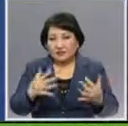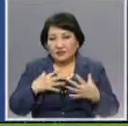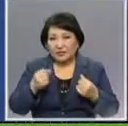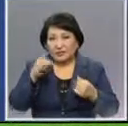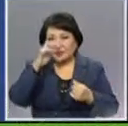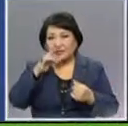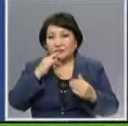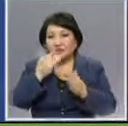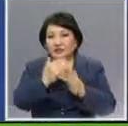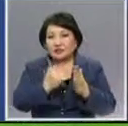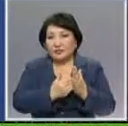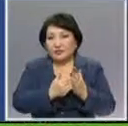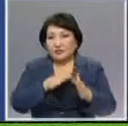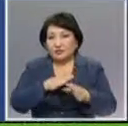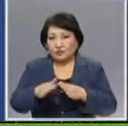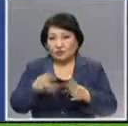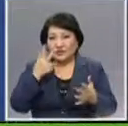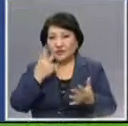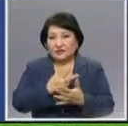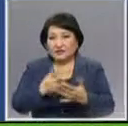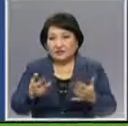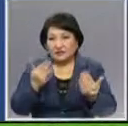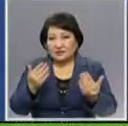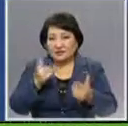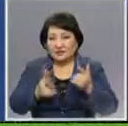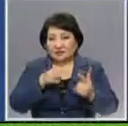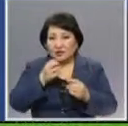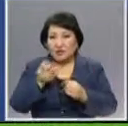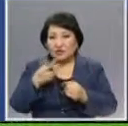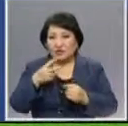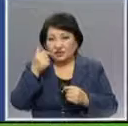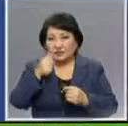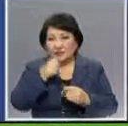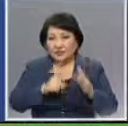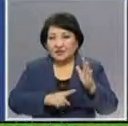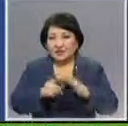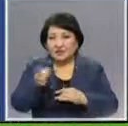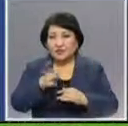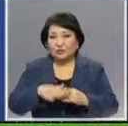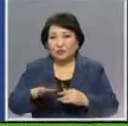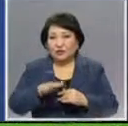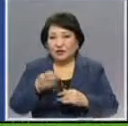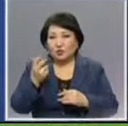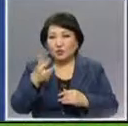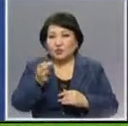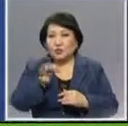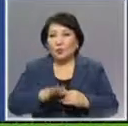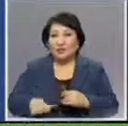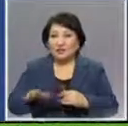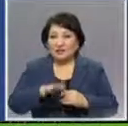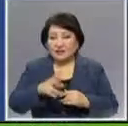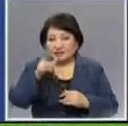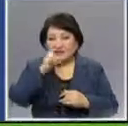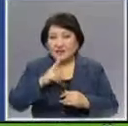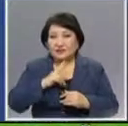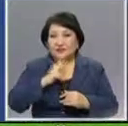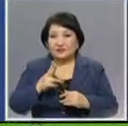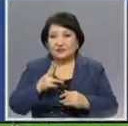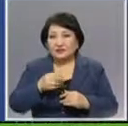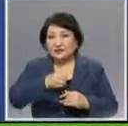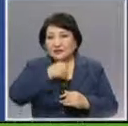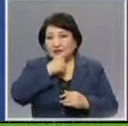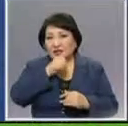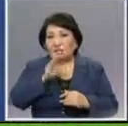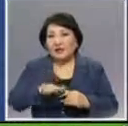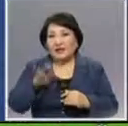бағдарламасында толық көрсетілген. Қазіргі таңда 10 жылдан бастап республикамыздың 13 облыстарында 2 айдан 5 жасқа дейінгі